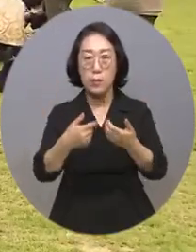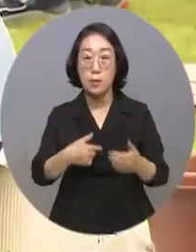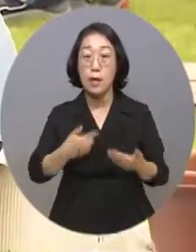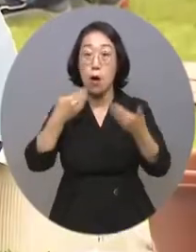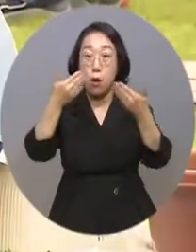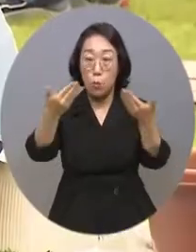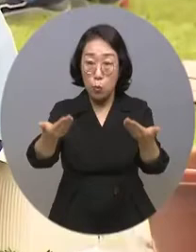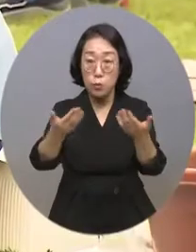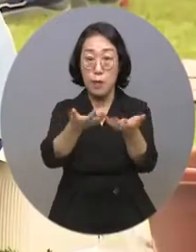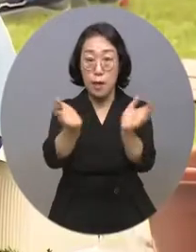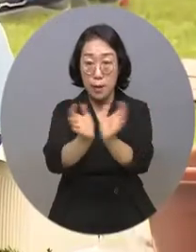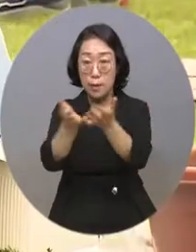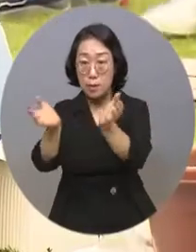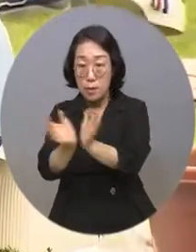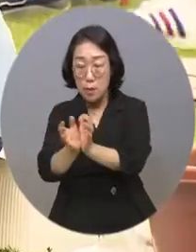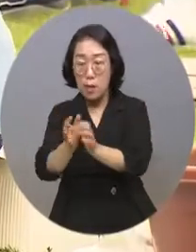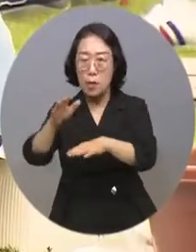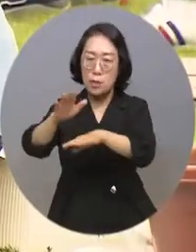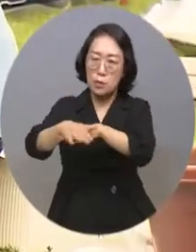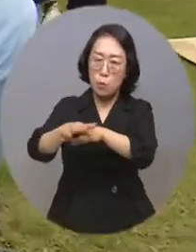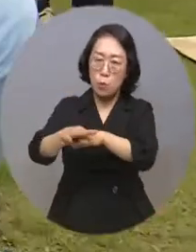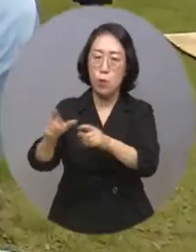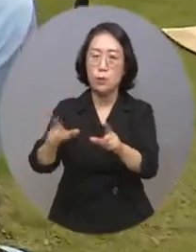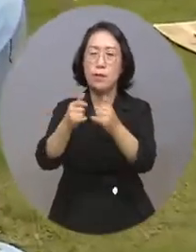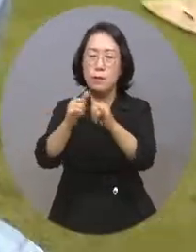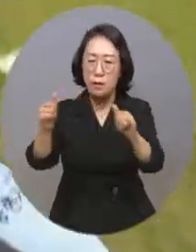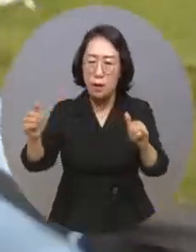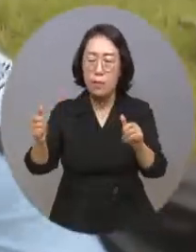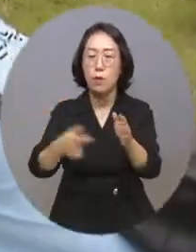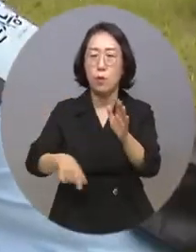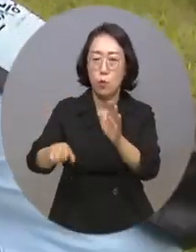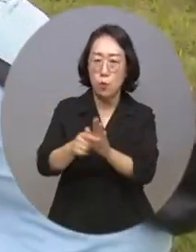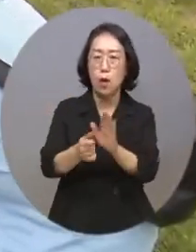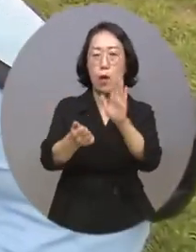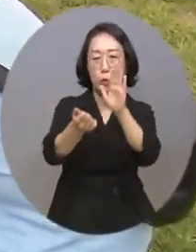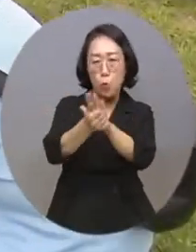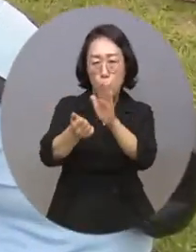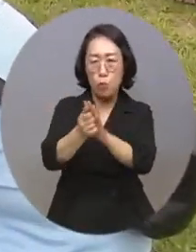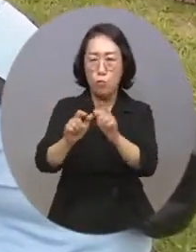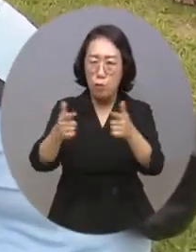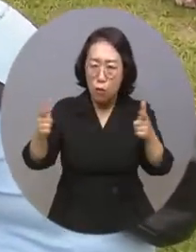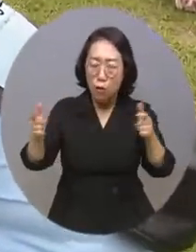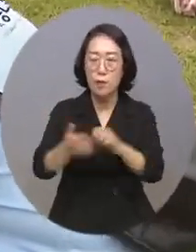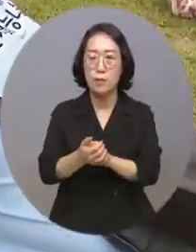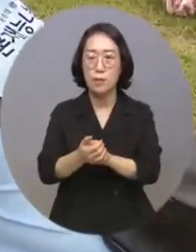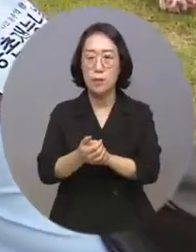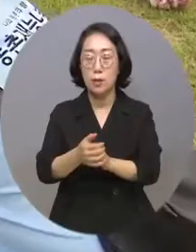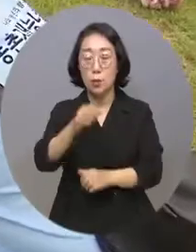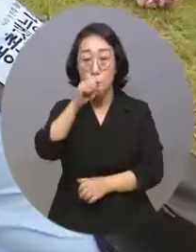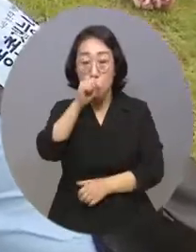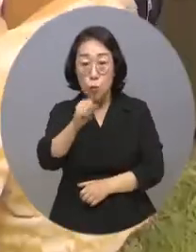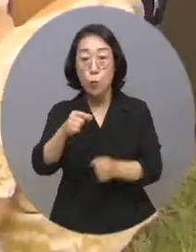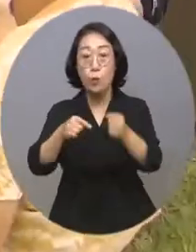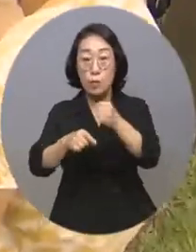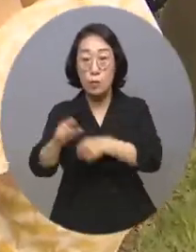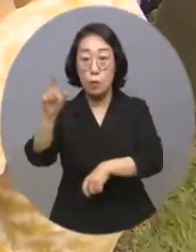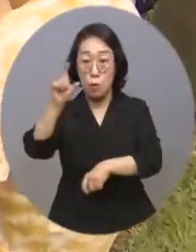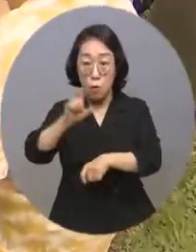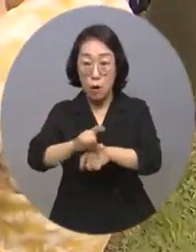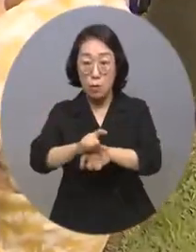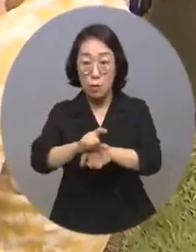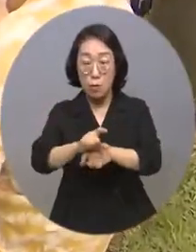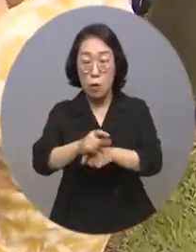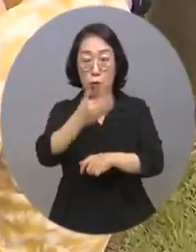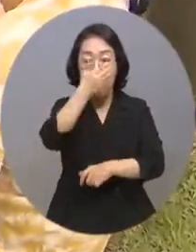모여서 농촌마을 주민들을 대상으로 다양한 봉사활동을 펼친다는 사전적인 의미 이외에도 도시